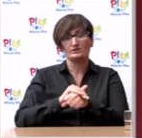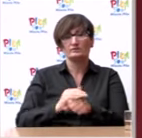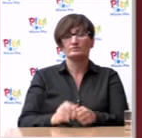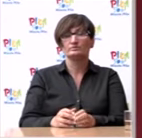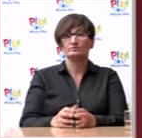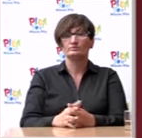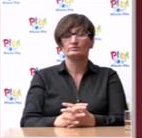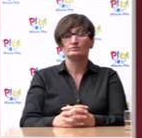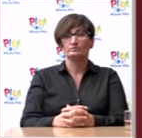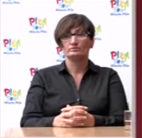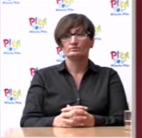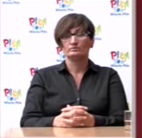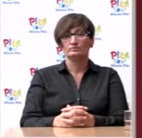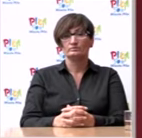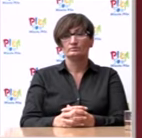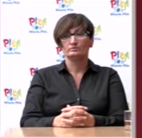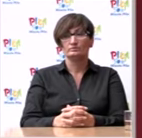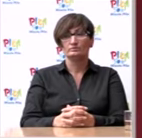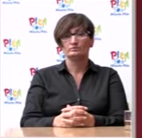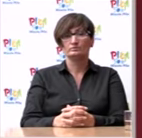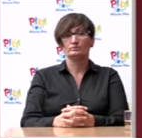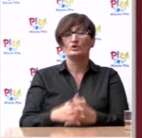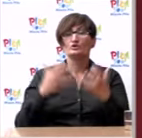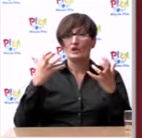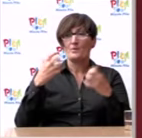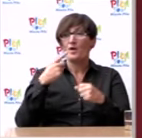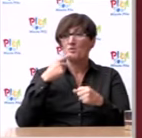do kategorii dróg gminnych. Chciałem powiedzieć, że we wszystkich trzech uchwałach